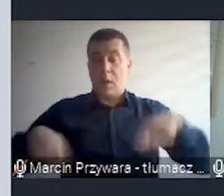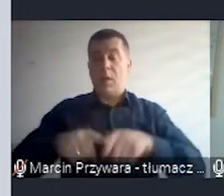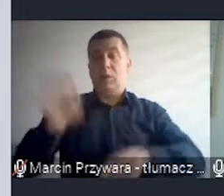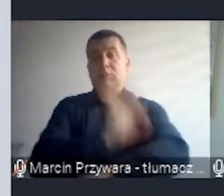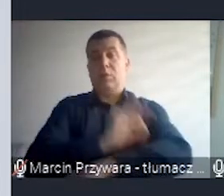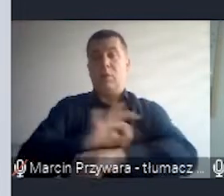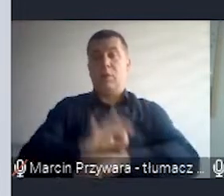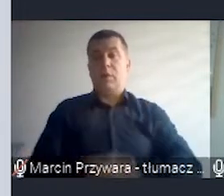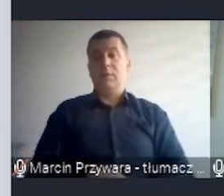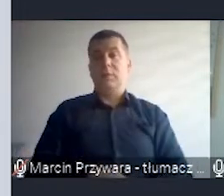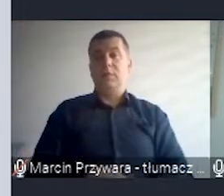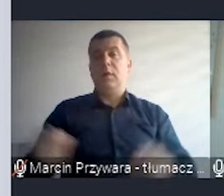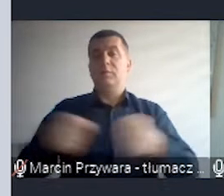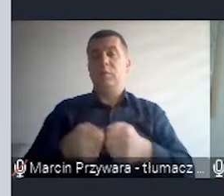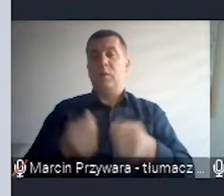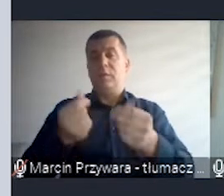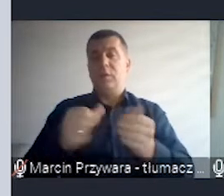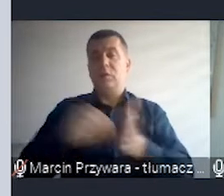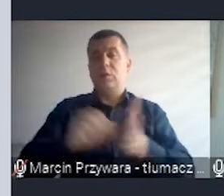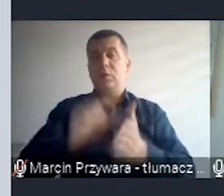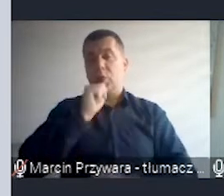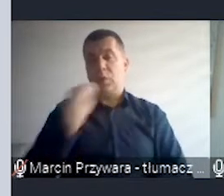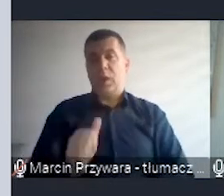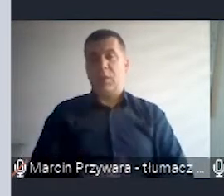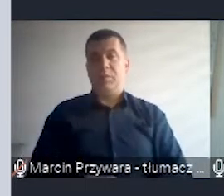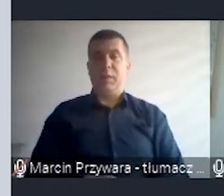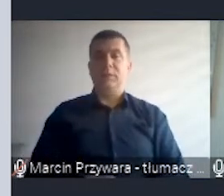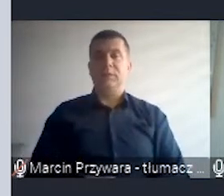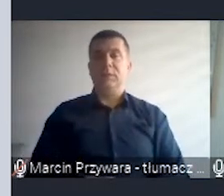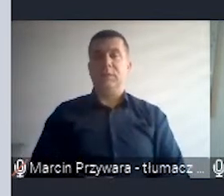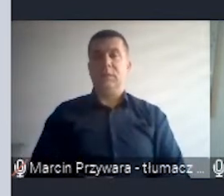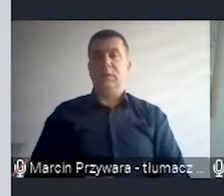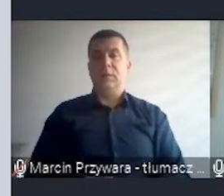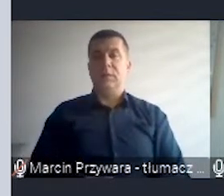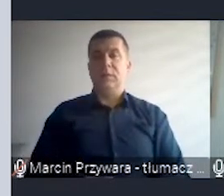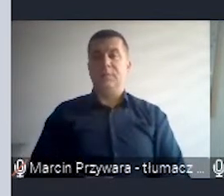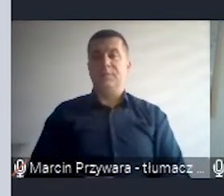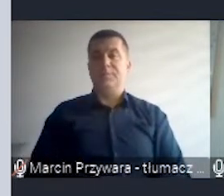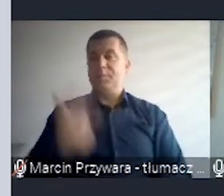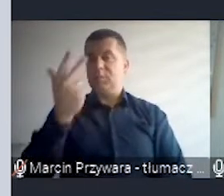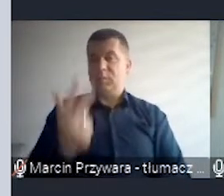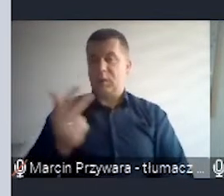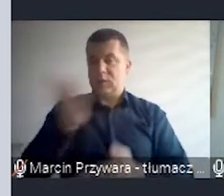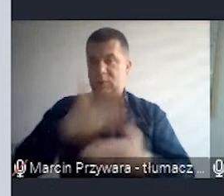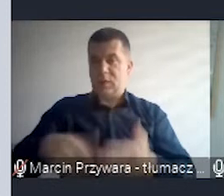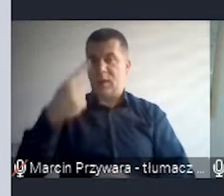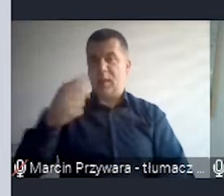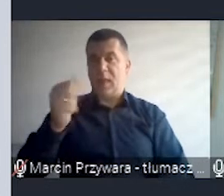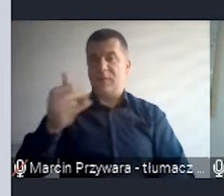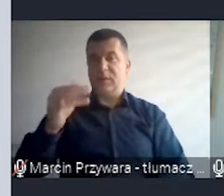projektu współfinansowanego ze środków Unii Europejskiej. I teraz trzecia część tej definicji,